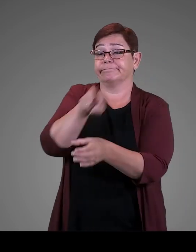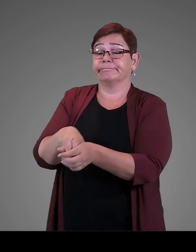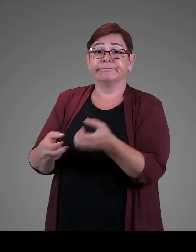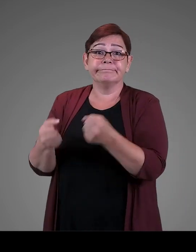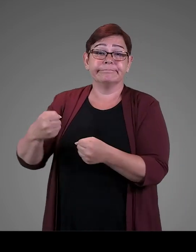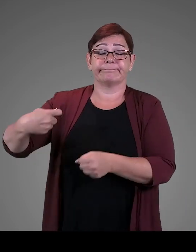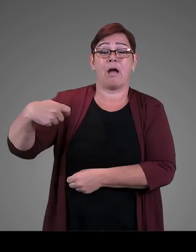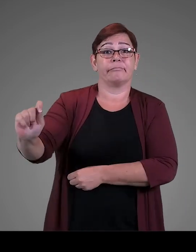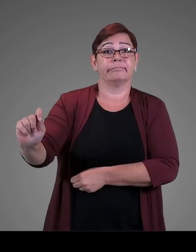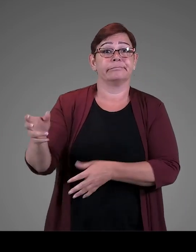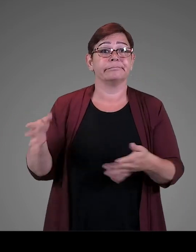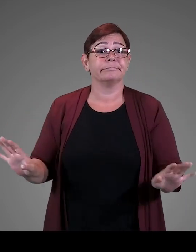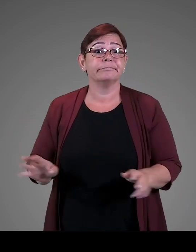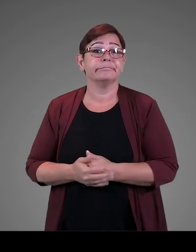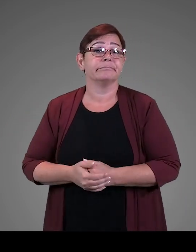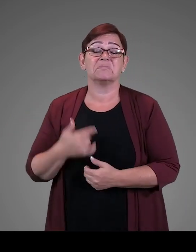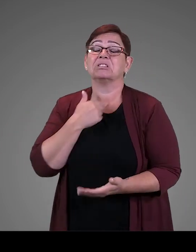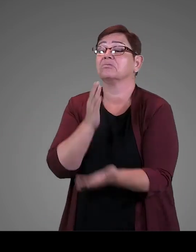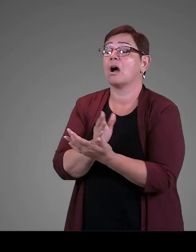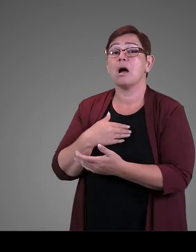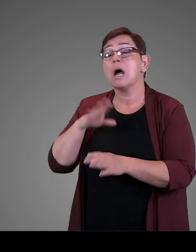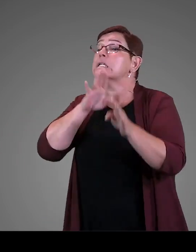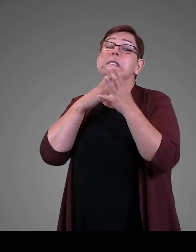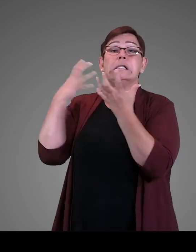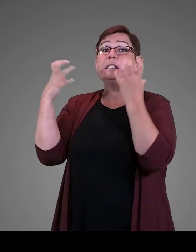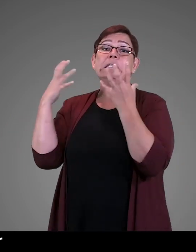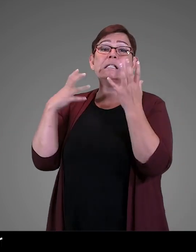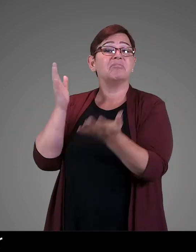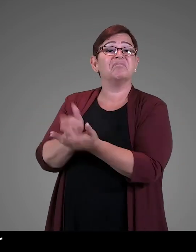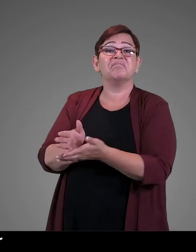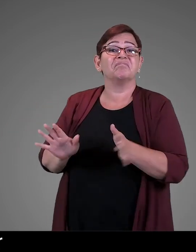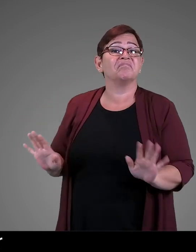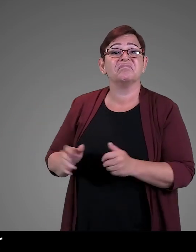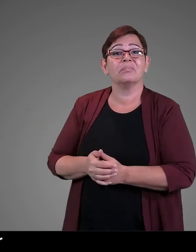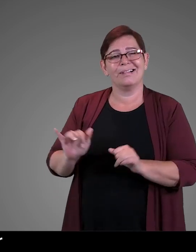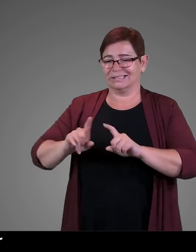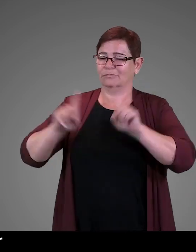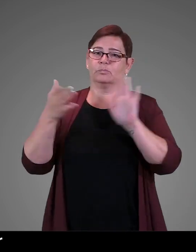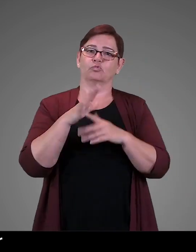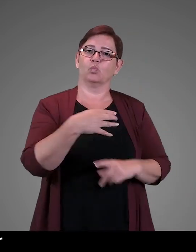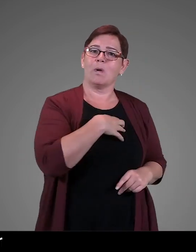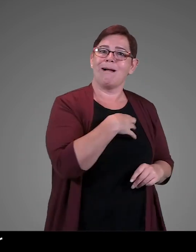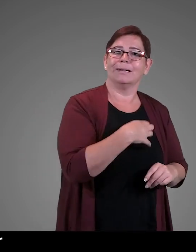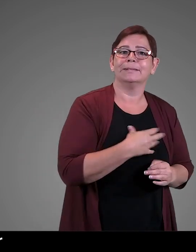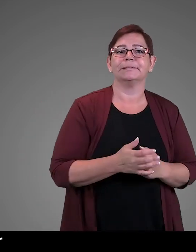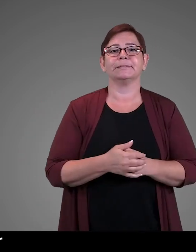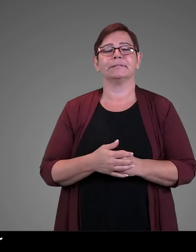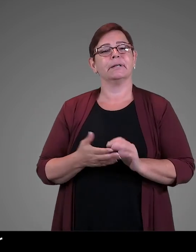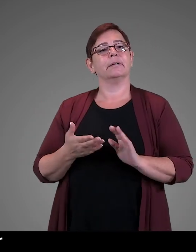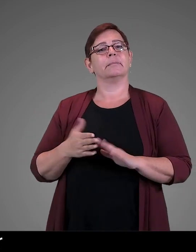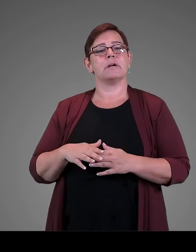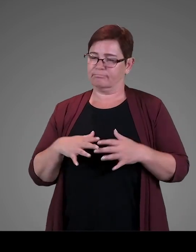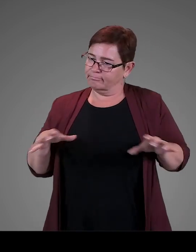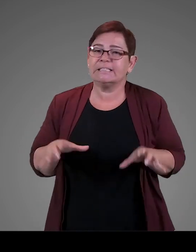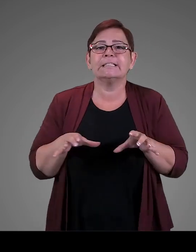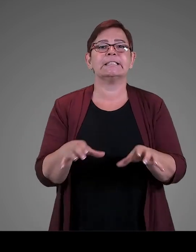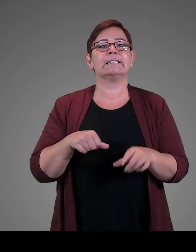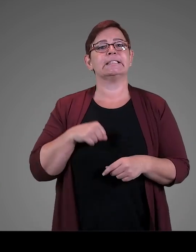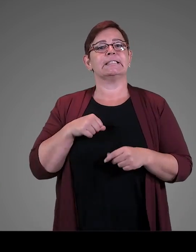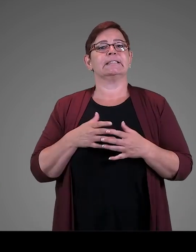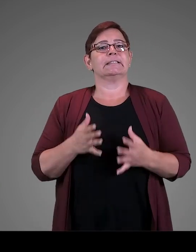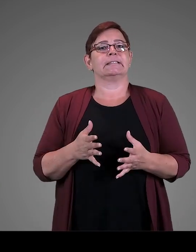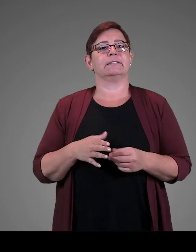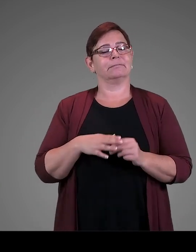c'est difficile de ne pas s'indigner dans la société dans laquelle on vit aujourd'hui. Mais la frustration, elle est toxique pour nous autres et pour nos liens et pour notre communauté. Fait que c'est juste une